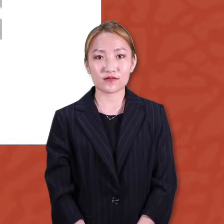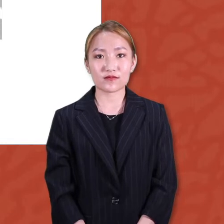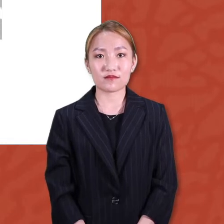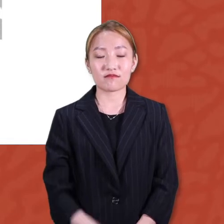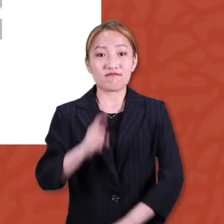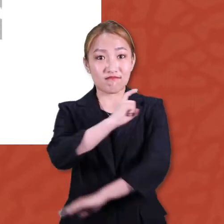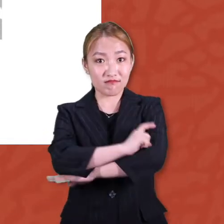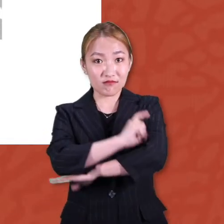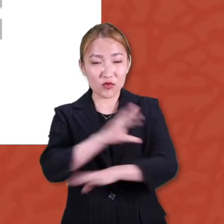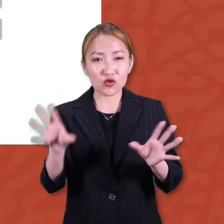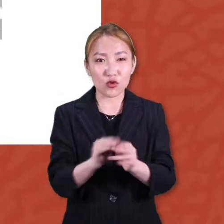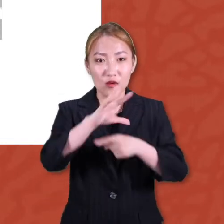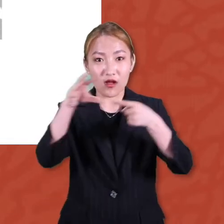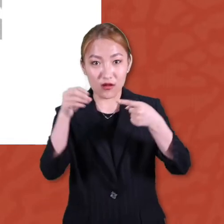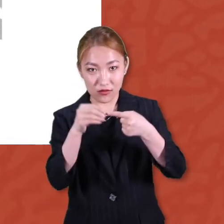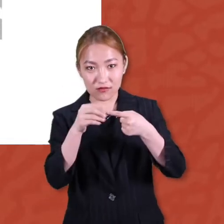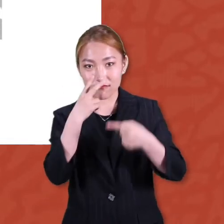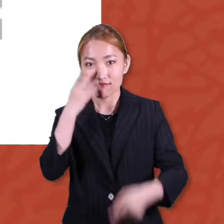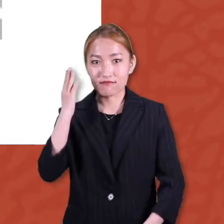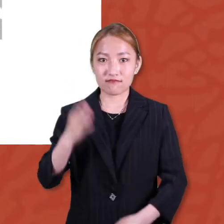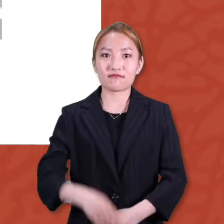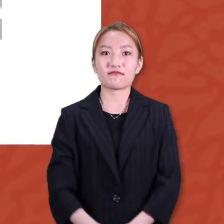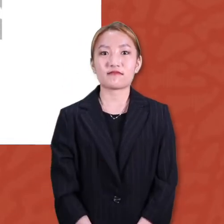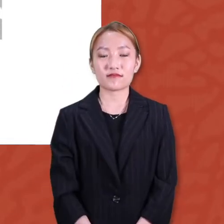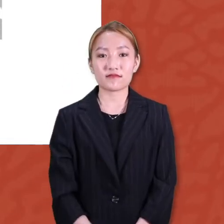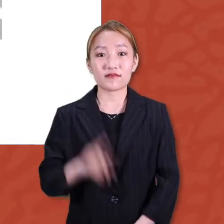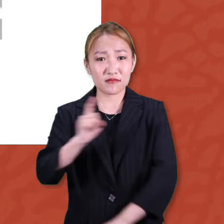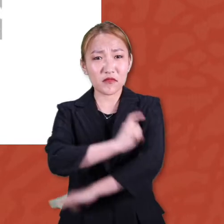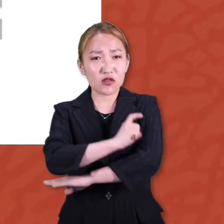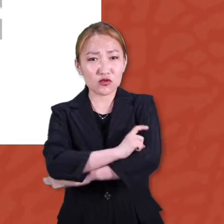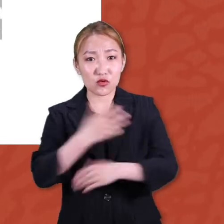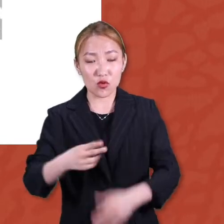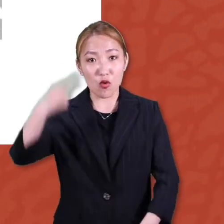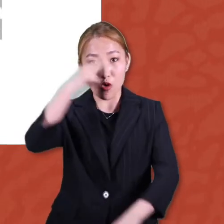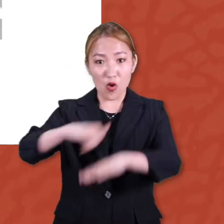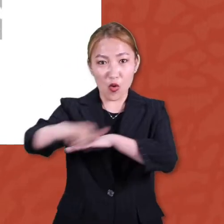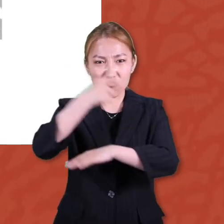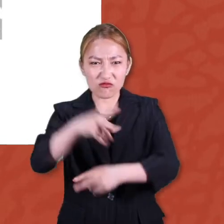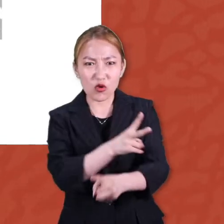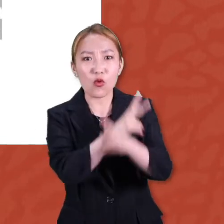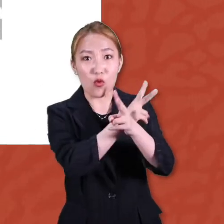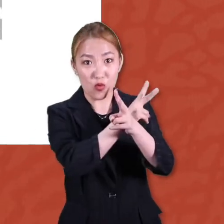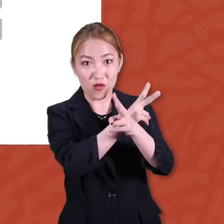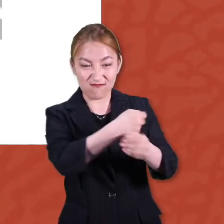Энд хичээлийн төв чагуулгыг танилцуулж байна. Энэхүү хичээл нь Польшийн хууль эргэцүүлэн хүрээ